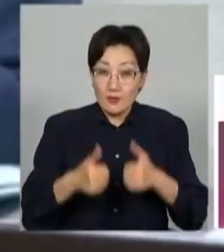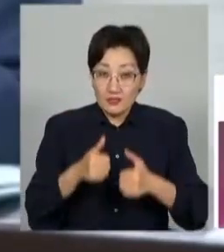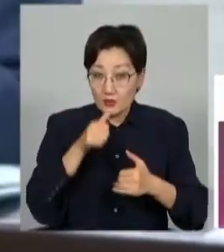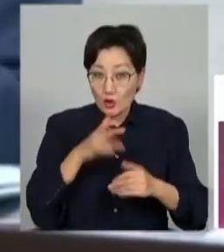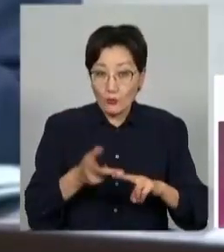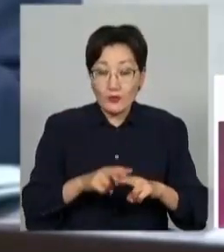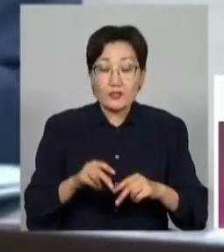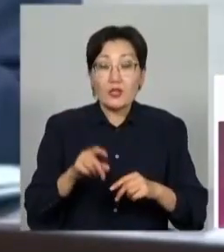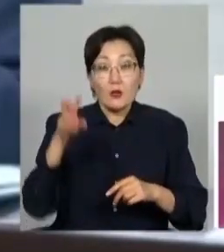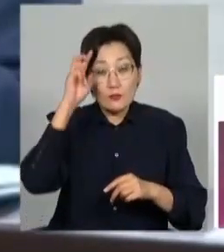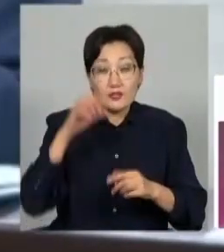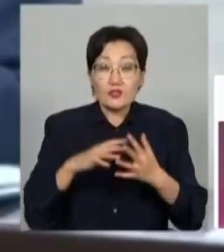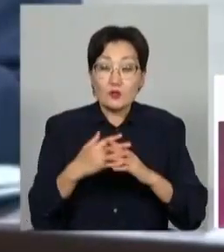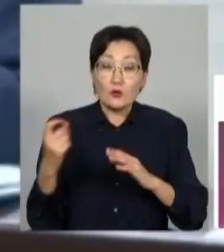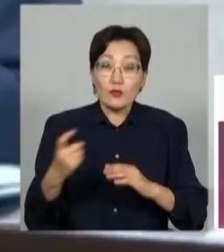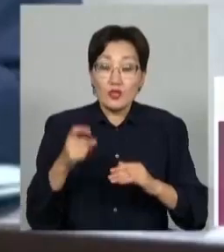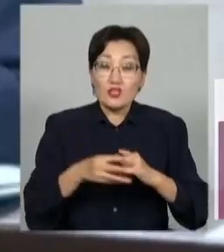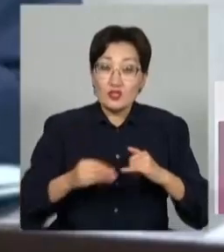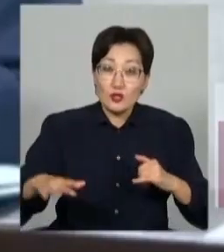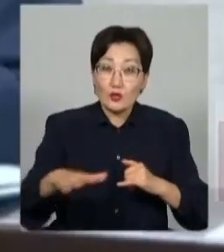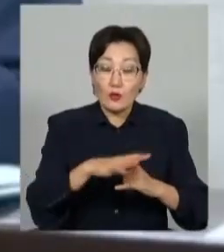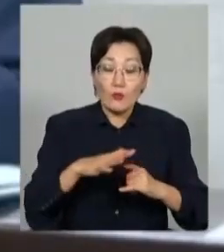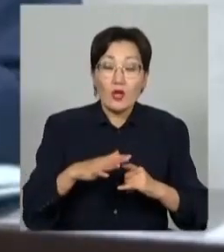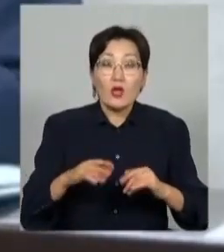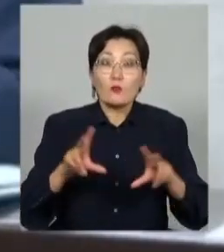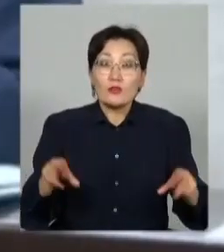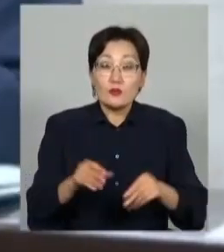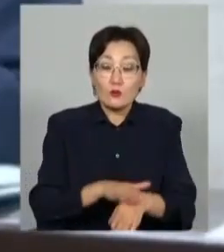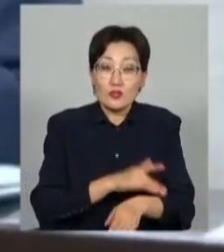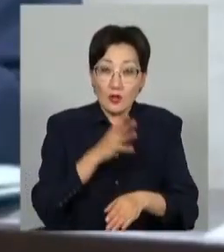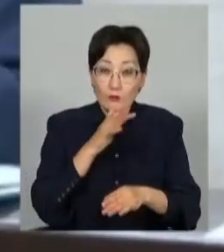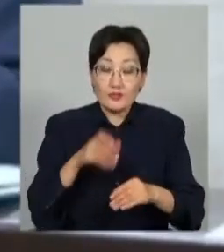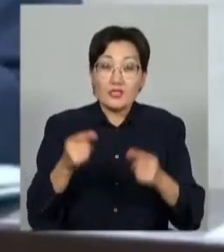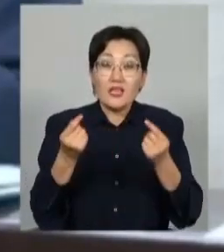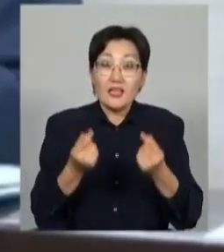Өйткені бұл елдердің шаруаларының жері мен мүлкін кепілдікке алып, ұзақ мерзімге